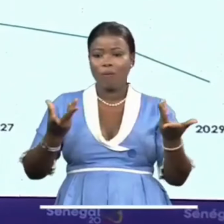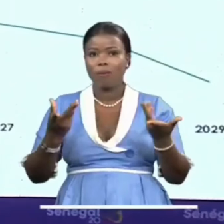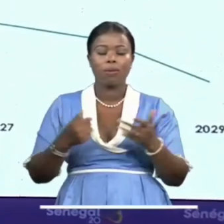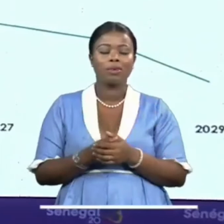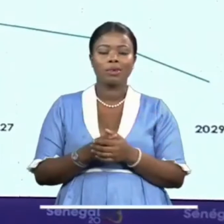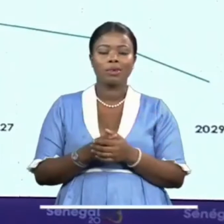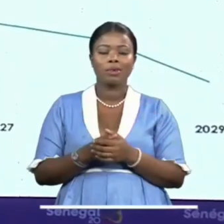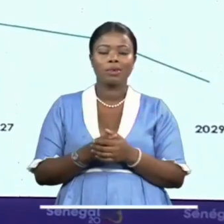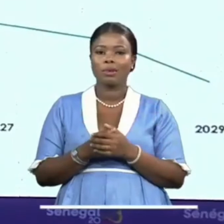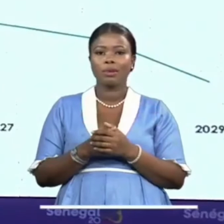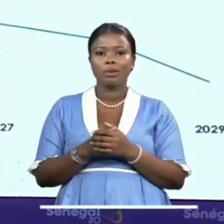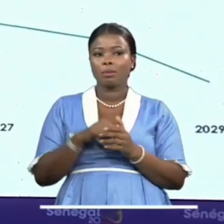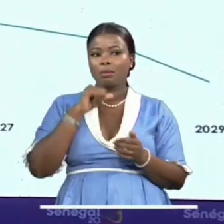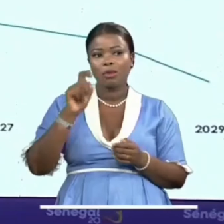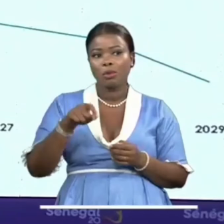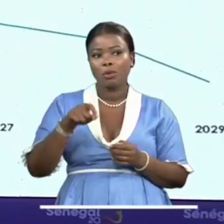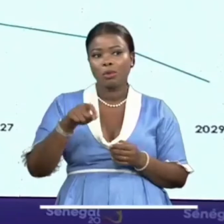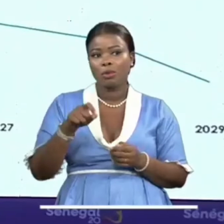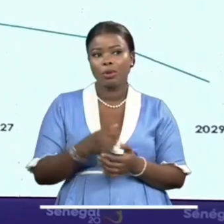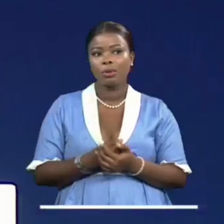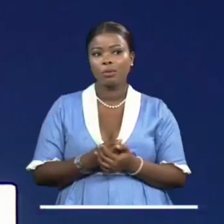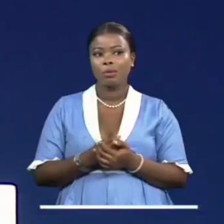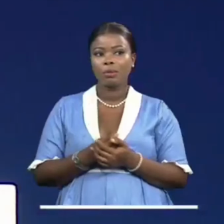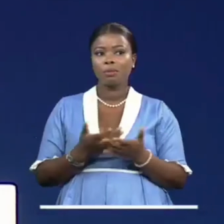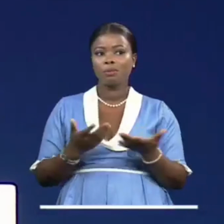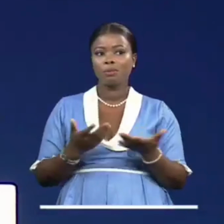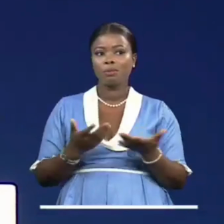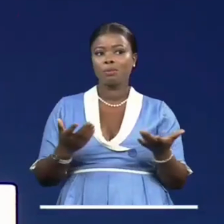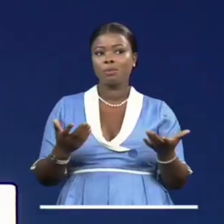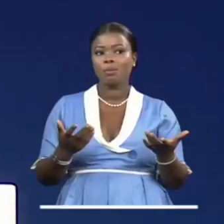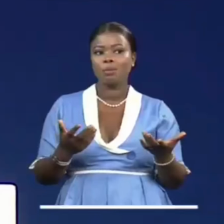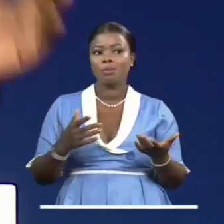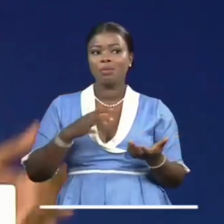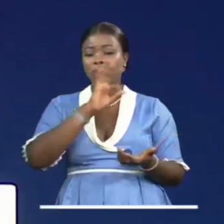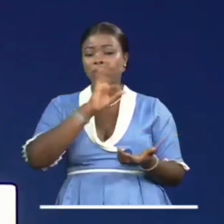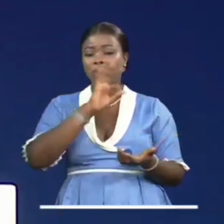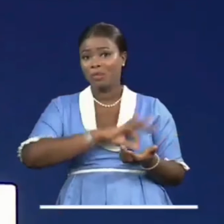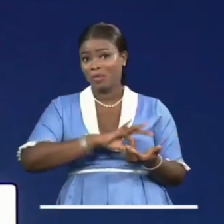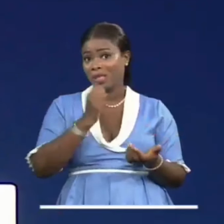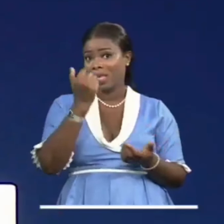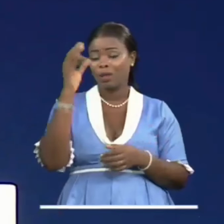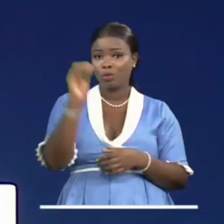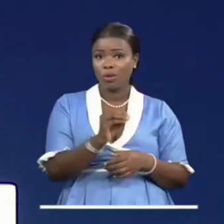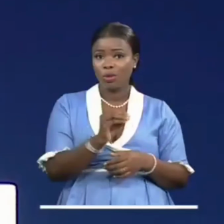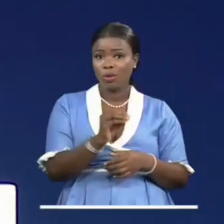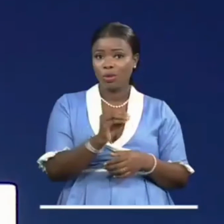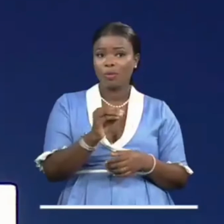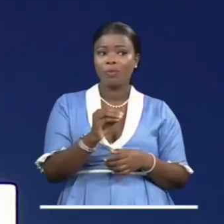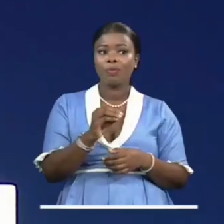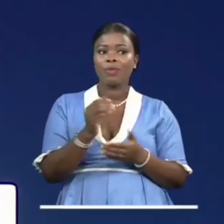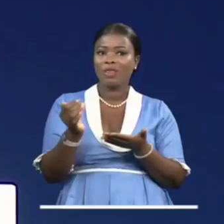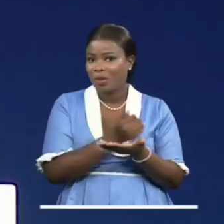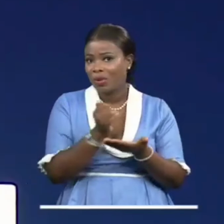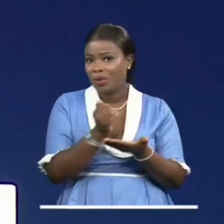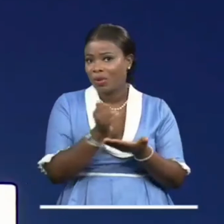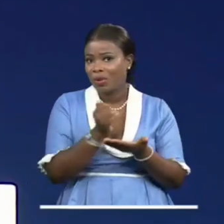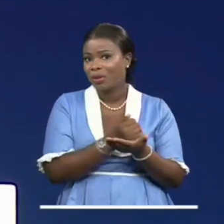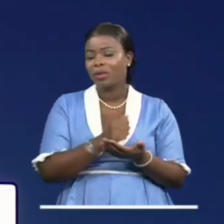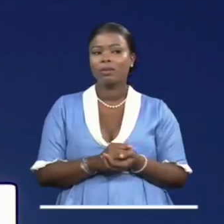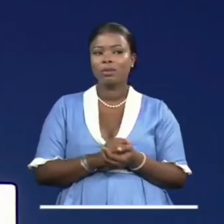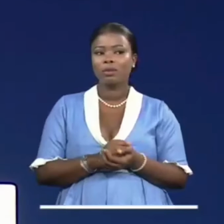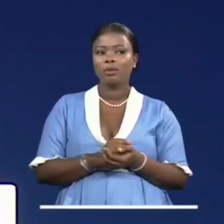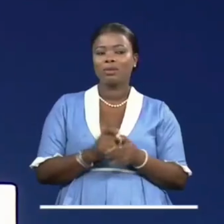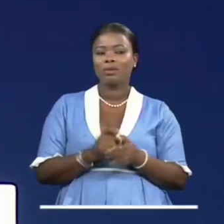vous voyez là rien que les intérêts sur les recettes les intérêts bouffer 15 % des recettes il faut reprofiler cela très très très